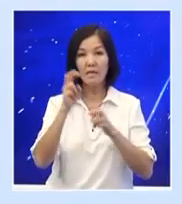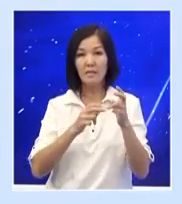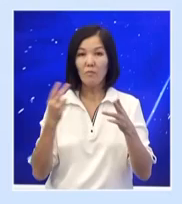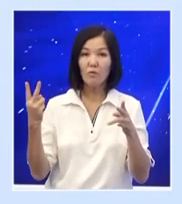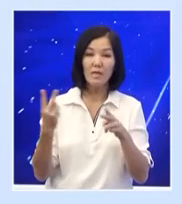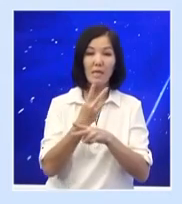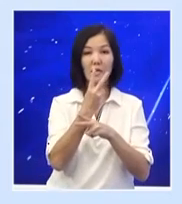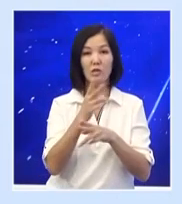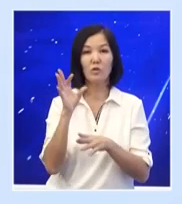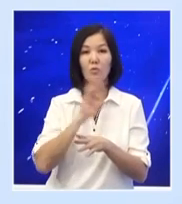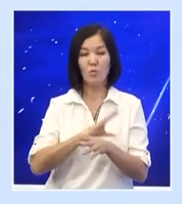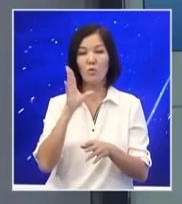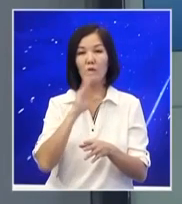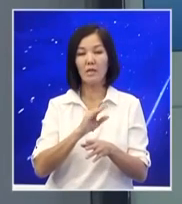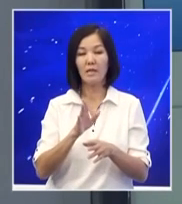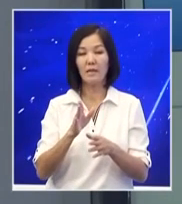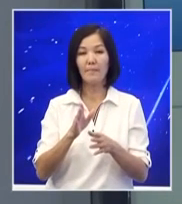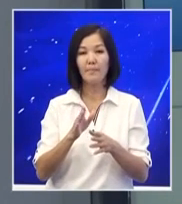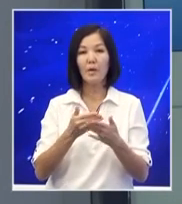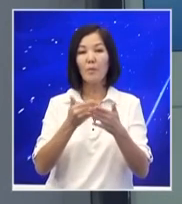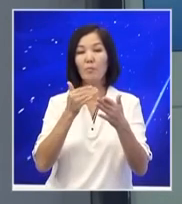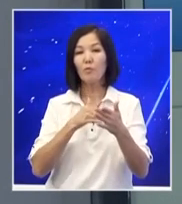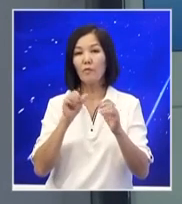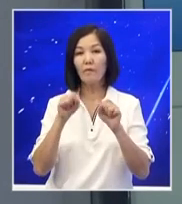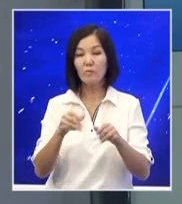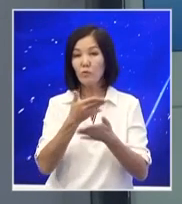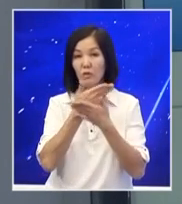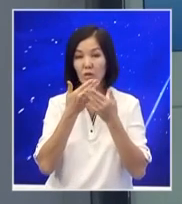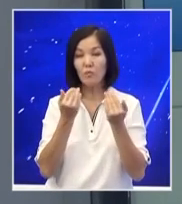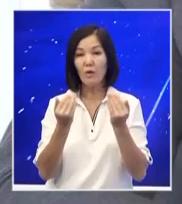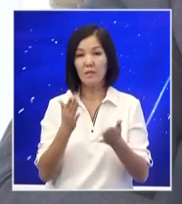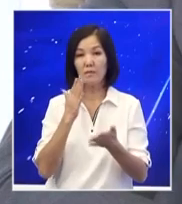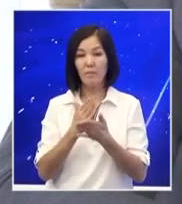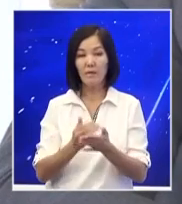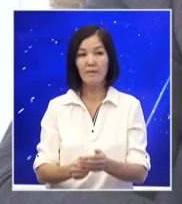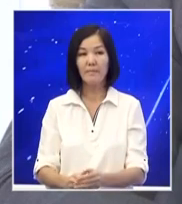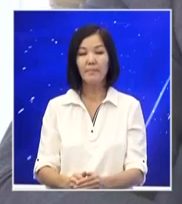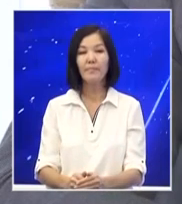екінші қайтара қолданбақ. Бұрындары бұл мүмкін болмаған еді.